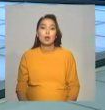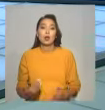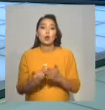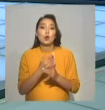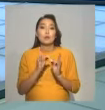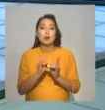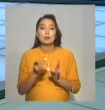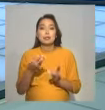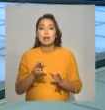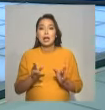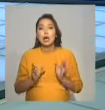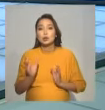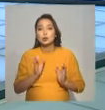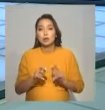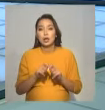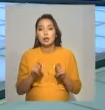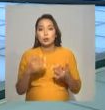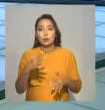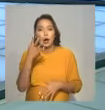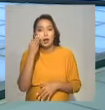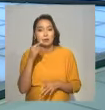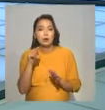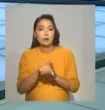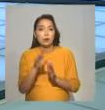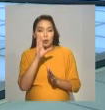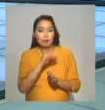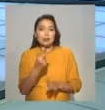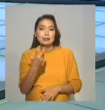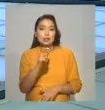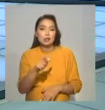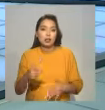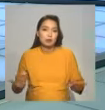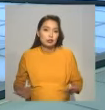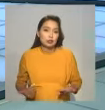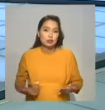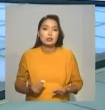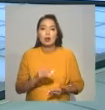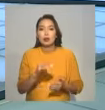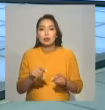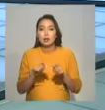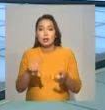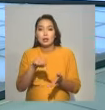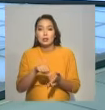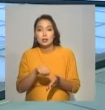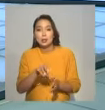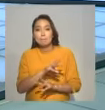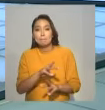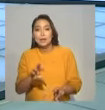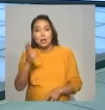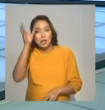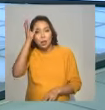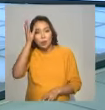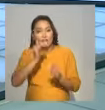Новое общежитие для студентов открыли в Алматы. В нем смогут разместиться 300 человек. В церемонии открытия принял участие министр науки и высшего